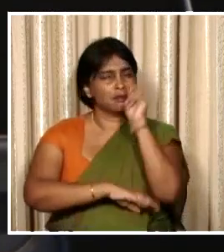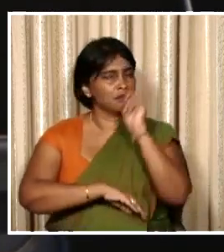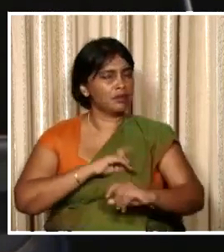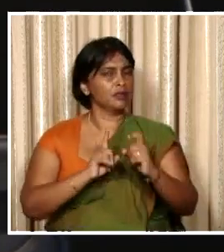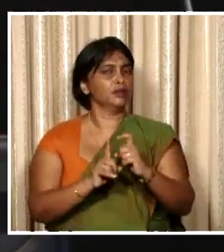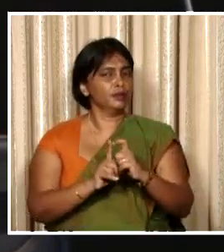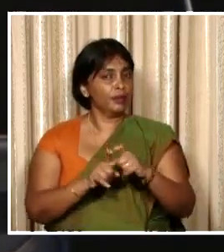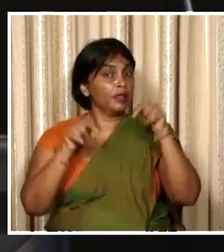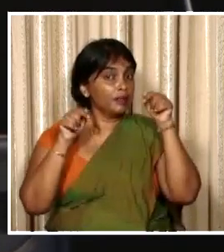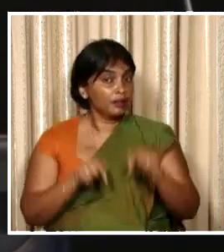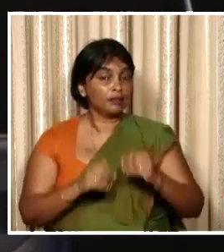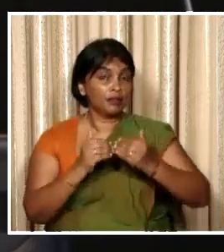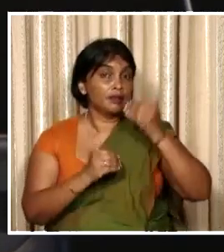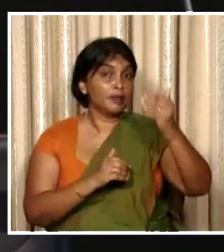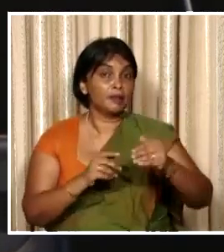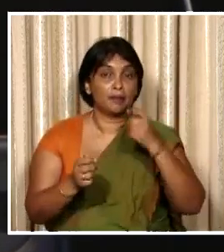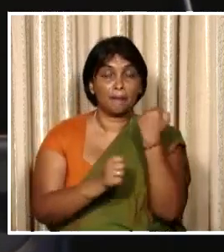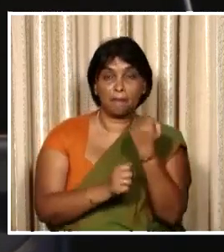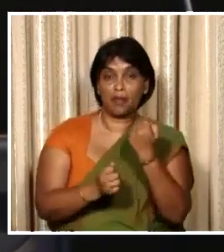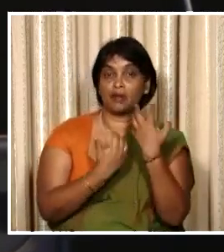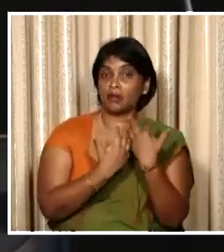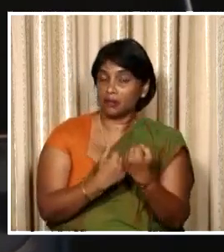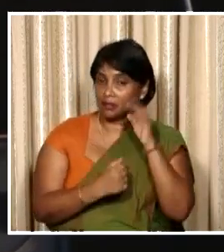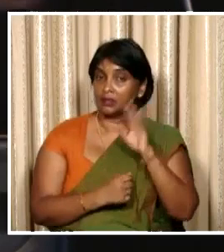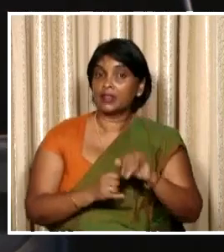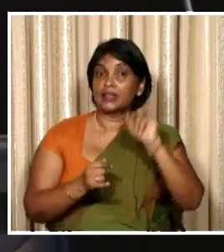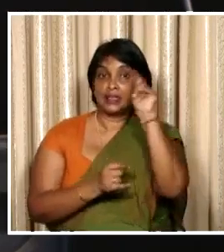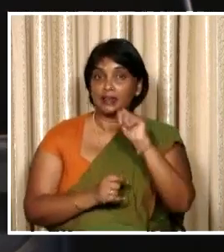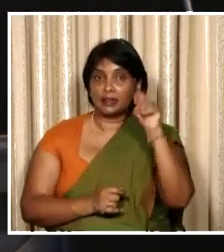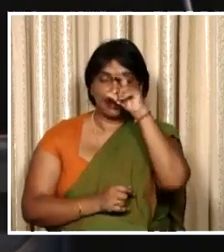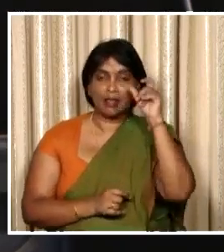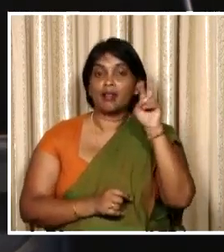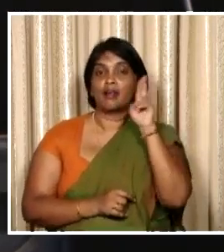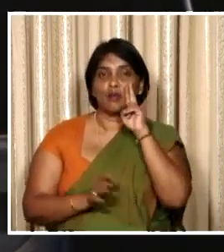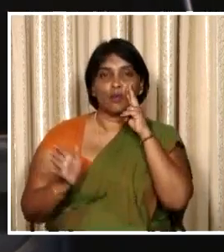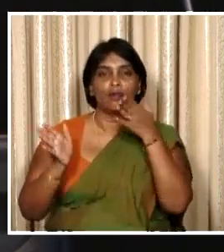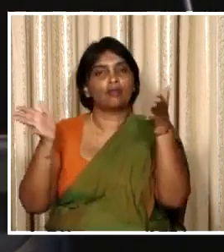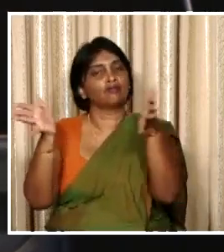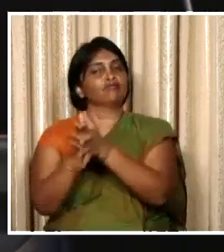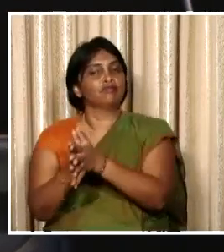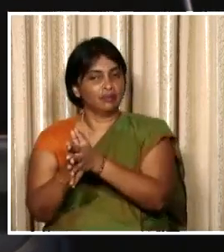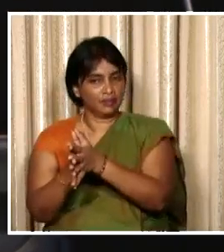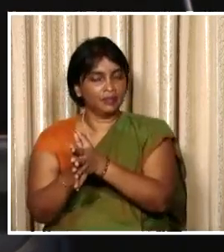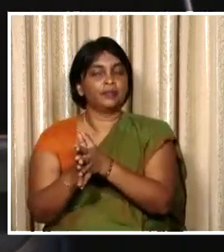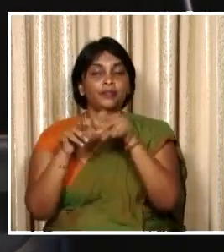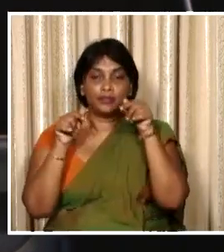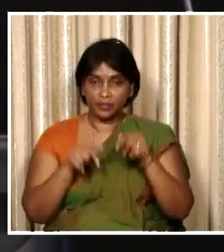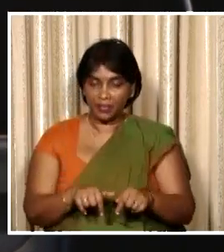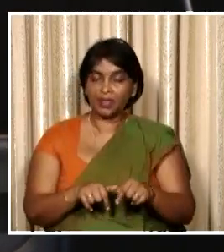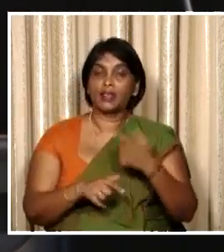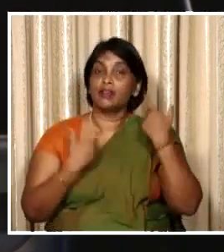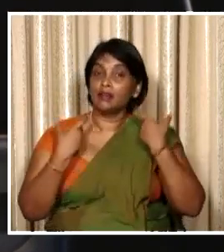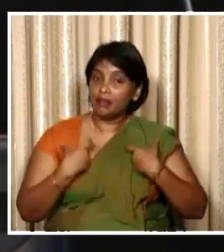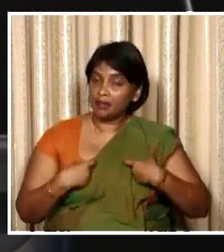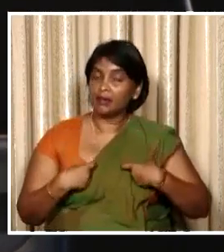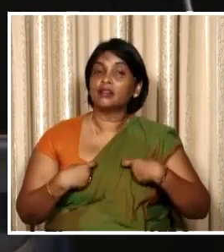කුමන්ත්‍රණයක් කරලා දැන් ඊළඟ බලපෙරළිය ඊළඟ බලමෙහෙවුම සඳහා සිරිසේන අද රනිල් වික්‍රමසිංහලගේ ඔඩොක්කුවට වැටිලා තියෙනවා. අද